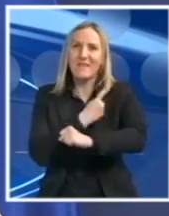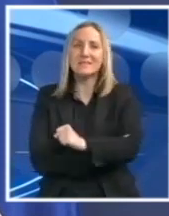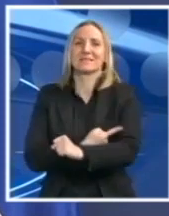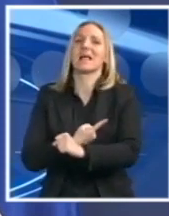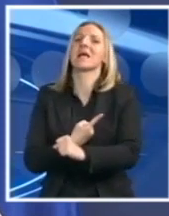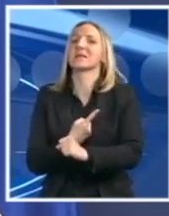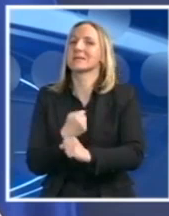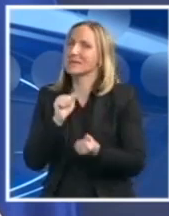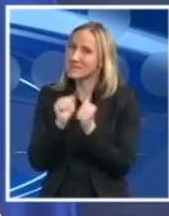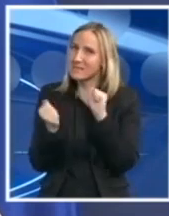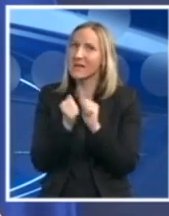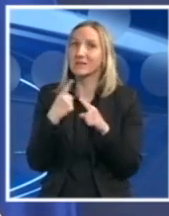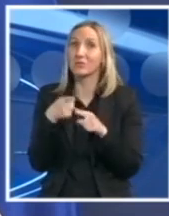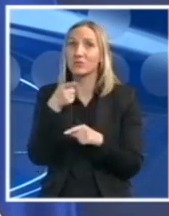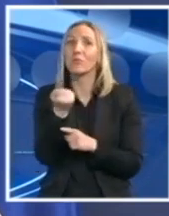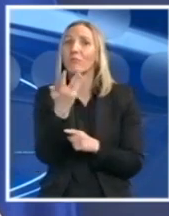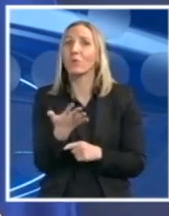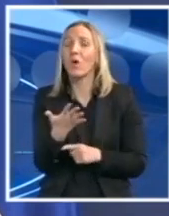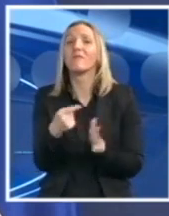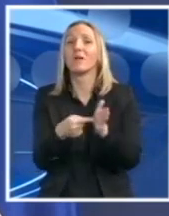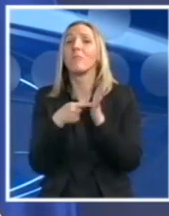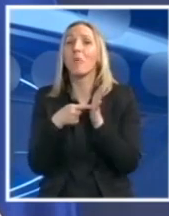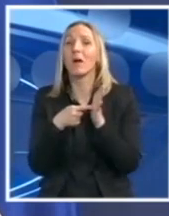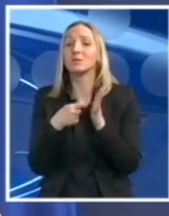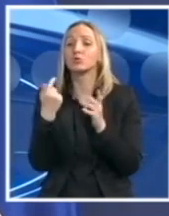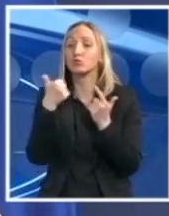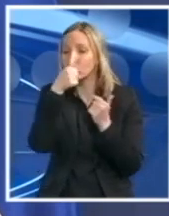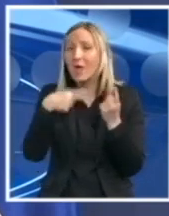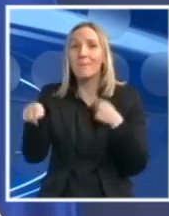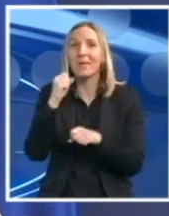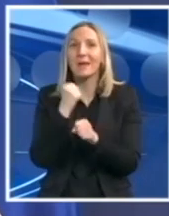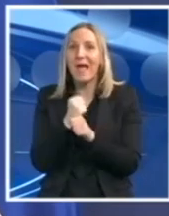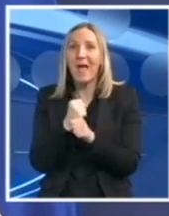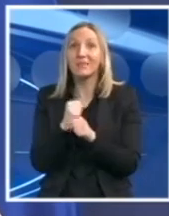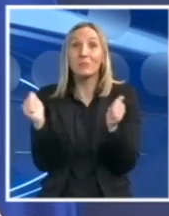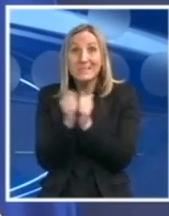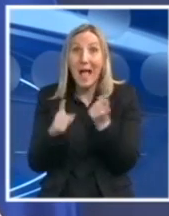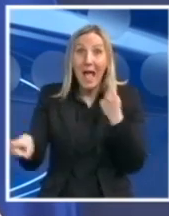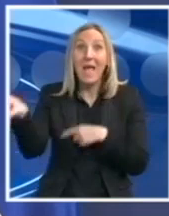brojevi pokazuju da ono što radimo, ono što svi zajedno